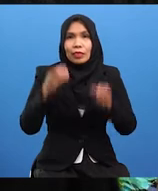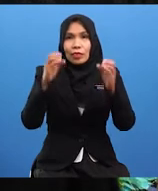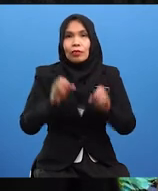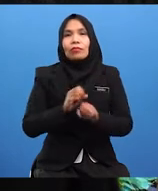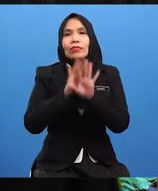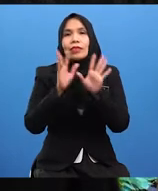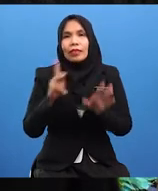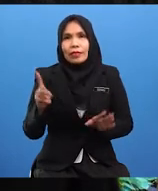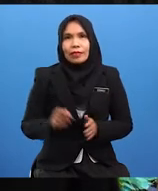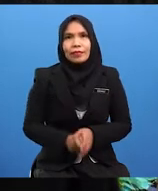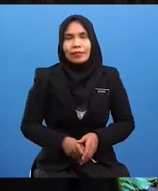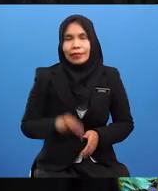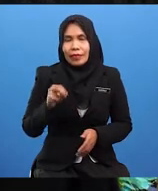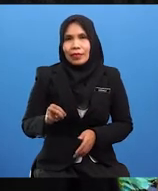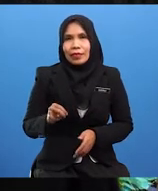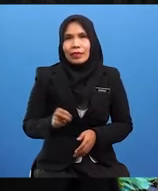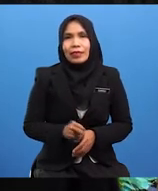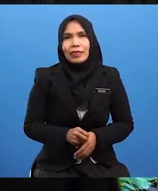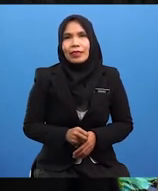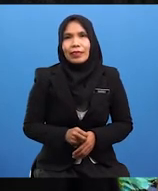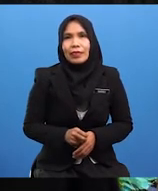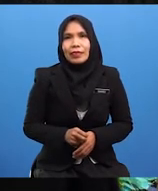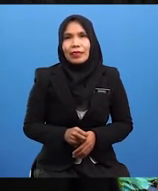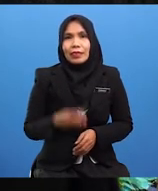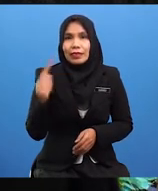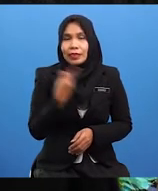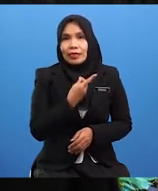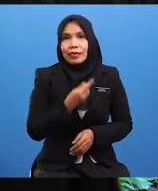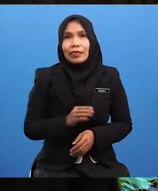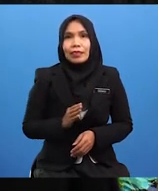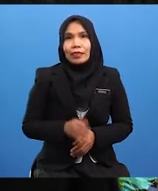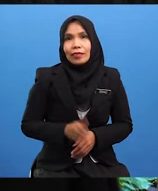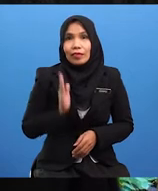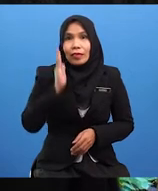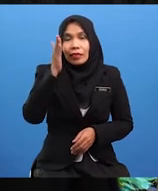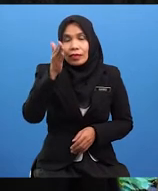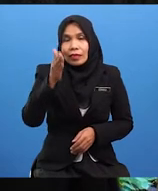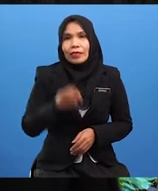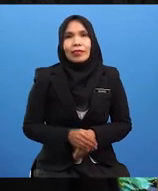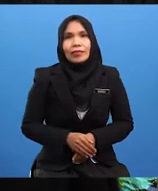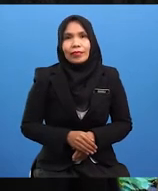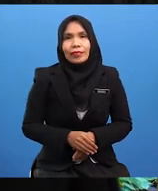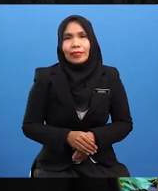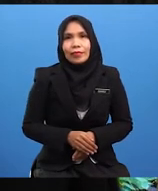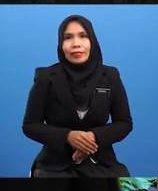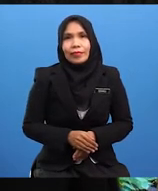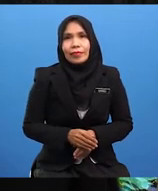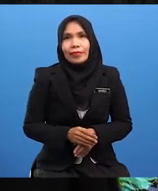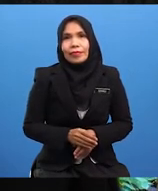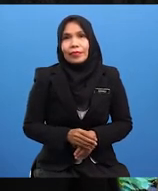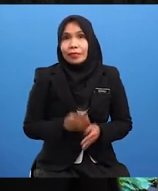nanti kita akan kupas satu persatu setiap jenis cetakan.